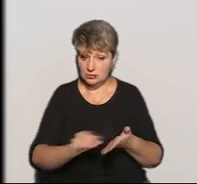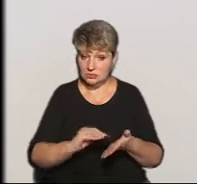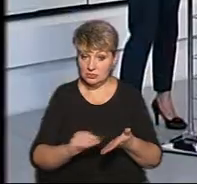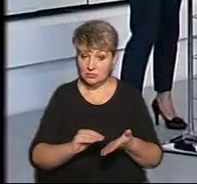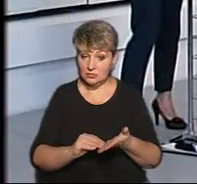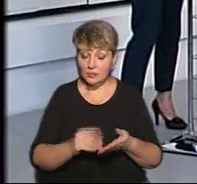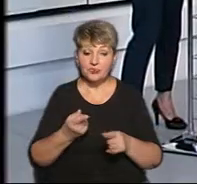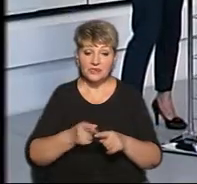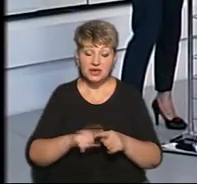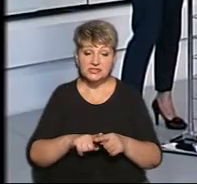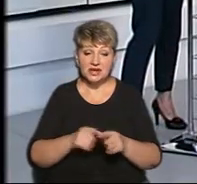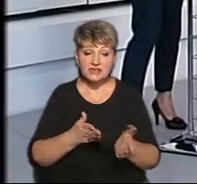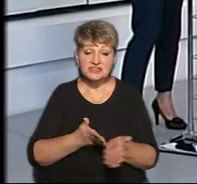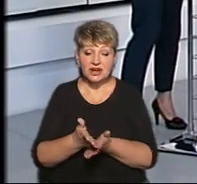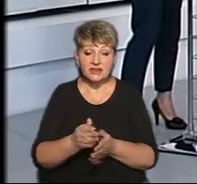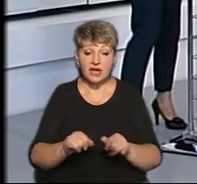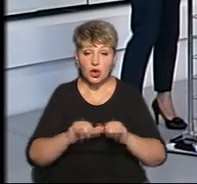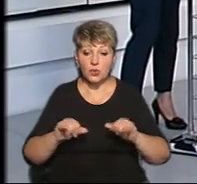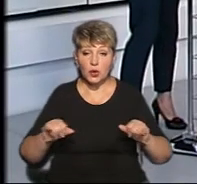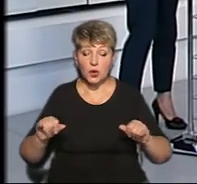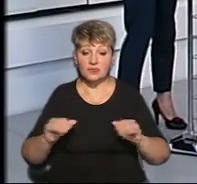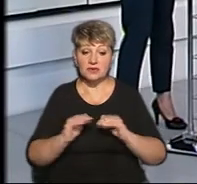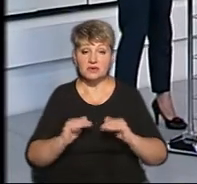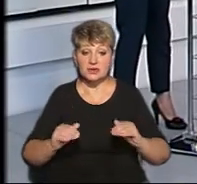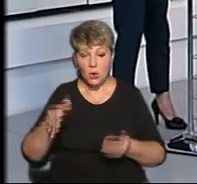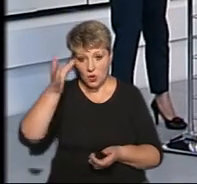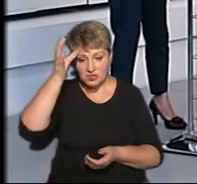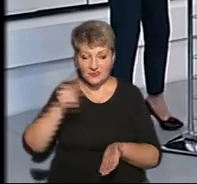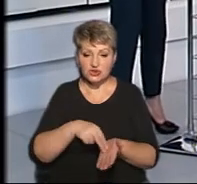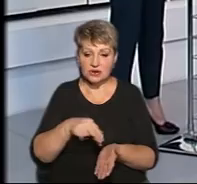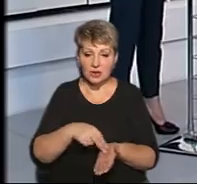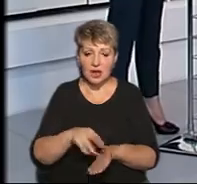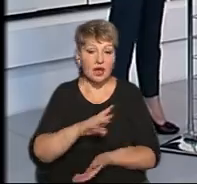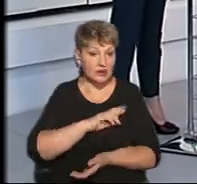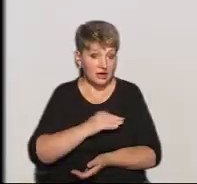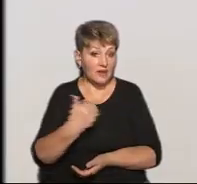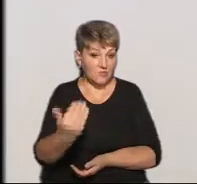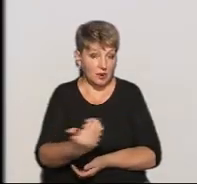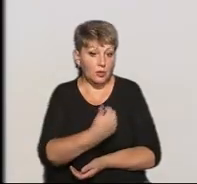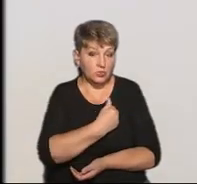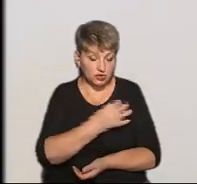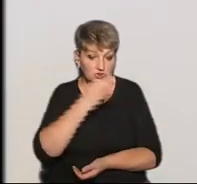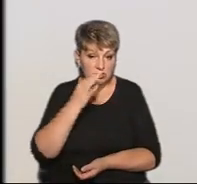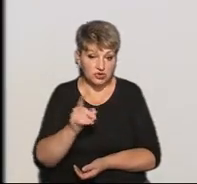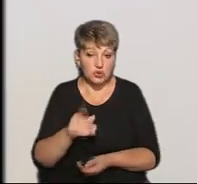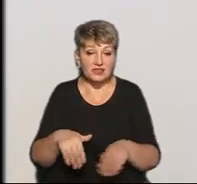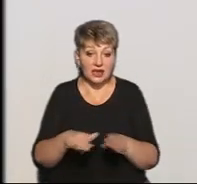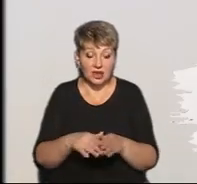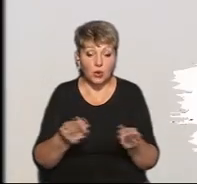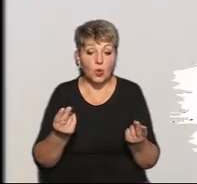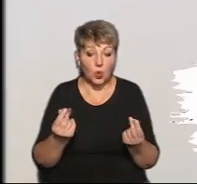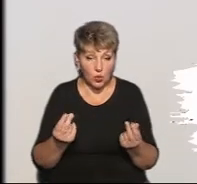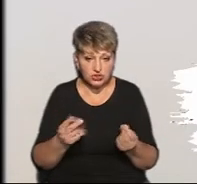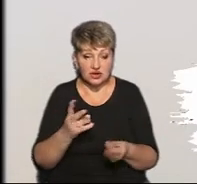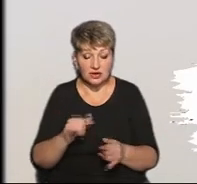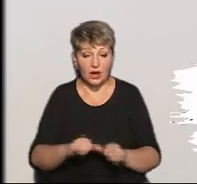в стратегії розвитку позашкільної освіти у місті Черкаси. Я вам хочу сказати, що таких коштів безпрецедентних на розвиток